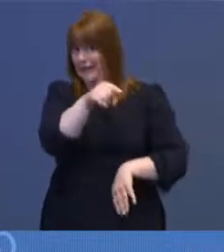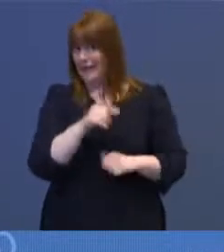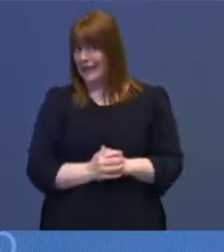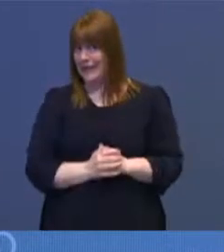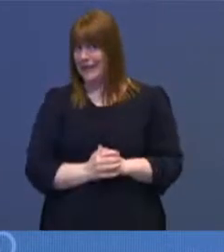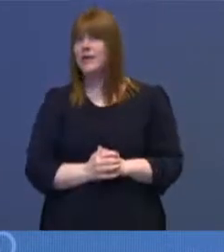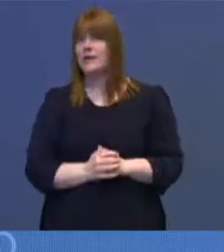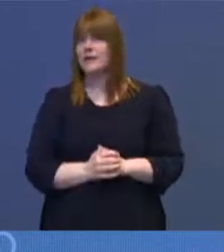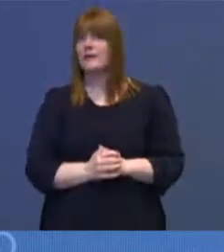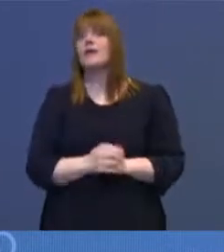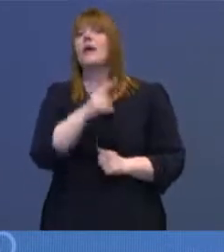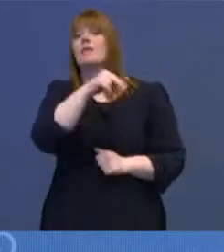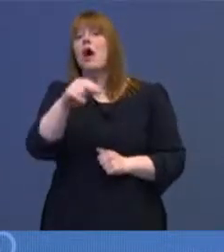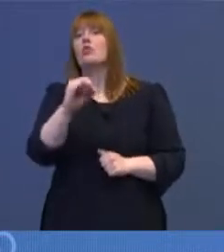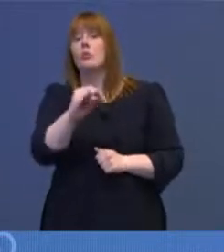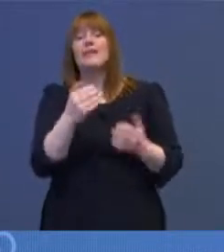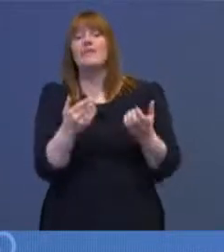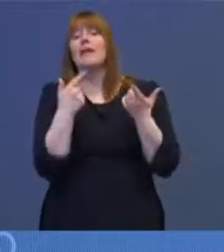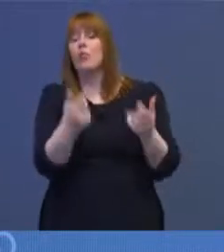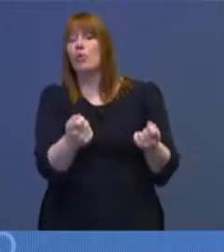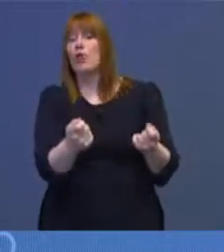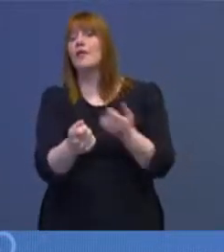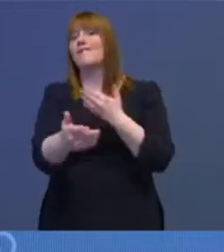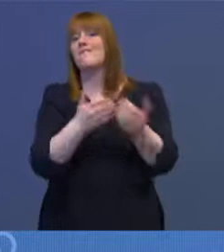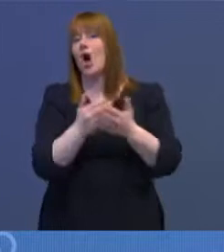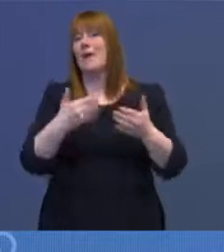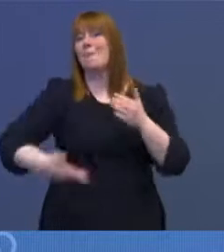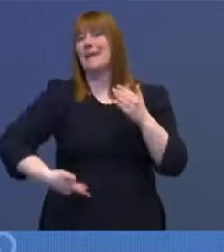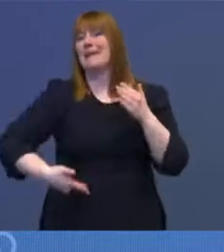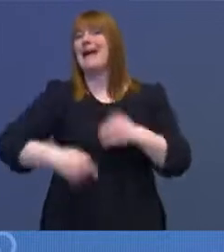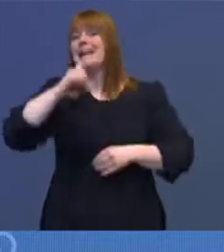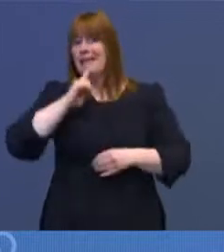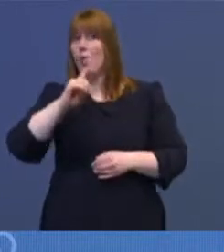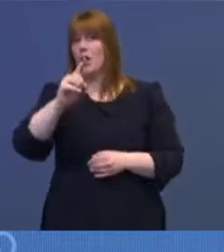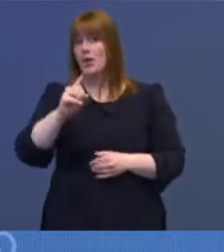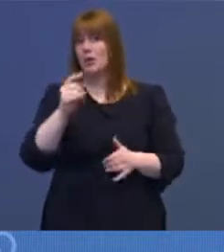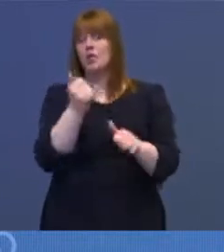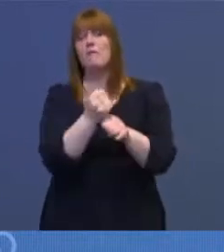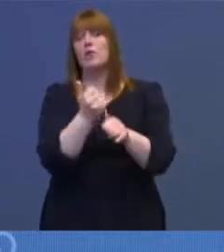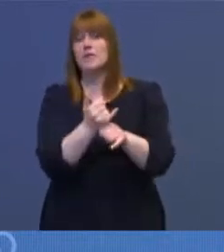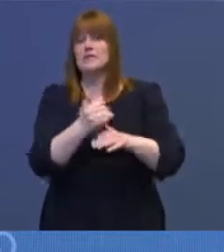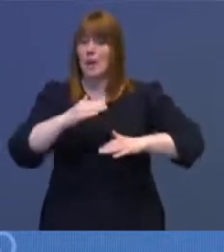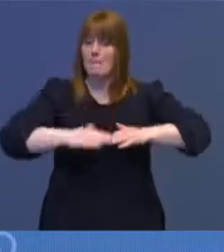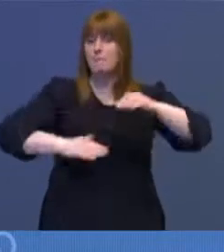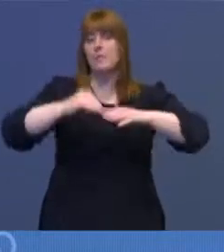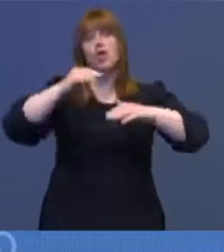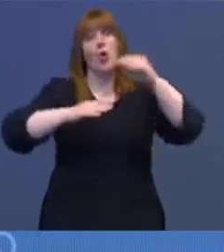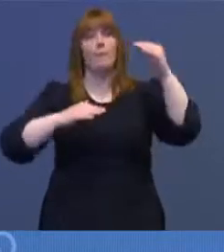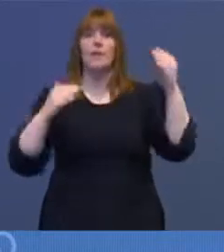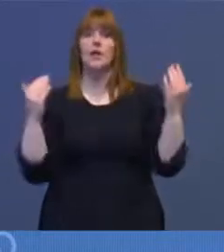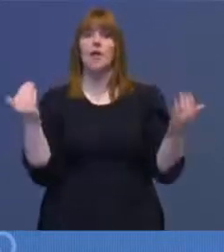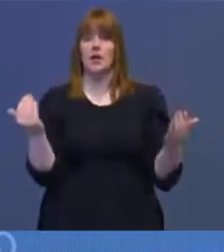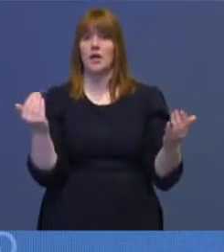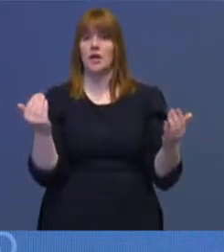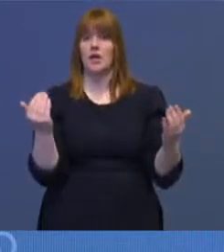så vil NATO motta et fagmilitært råd fra NATOs militære råd på hvordan vi skal bygge opp, spesielt i den